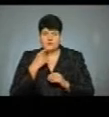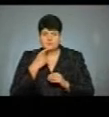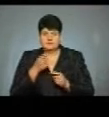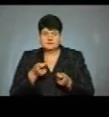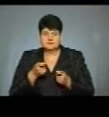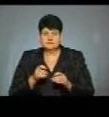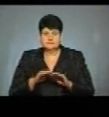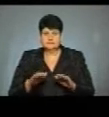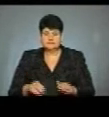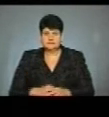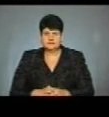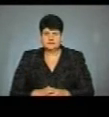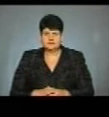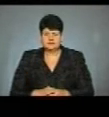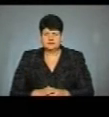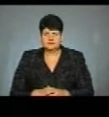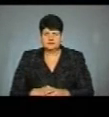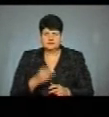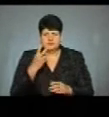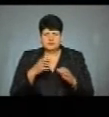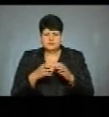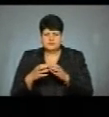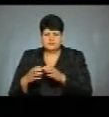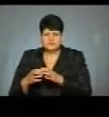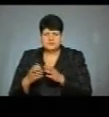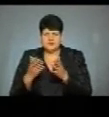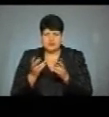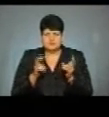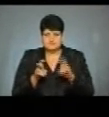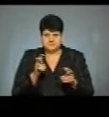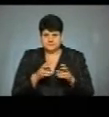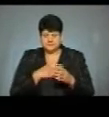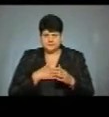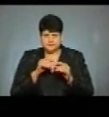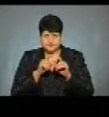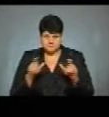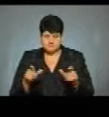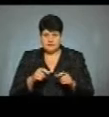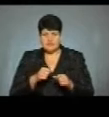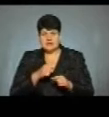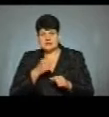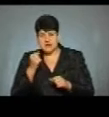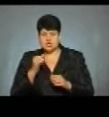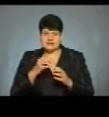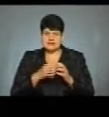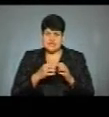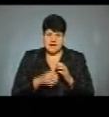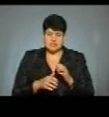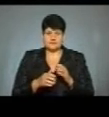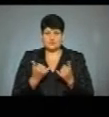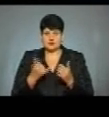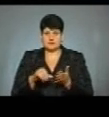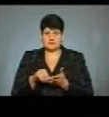завідувачка садочка Інна Лихач. З двох груп, які відвідують наш дитячий садочок «Старша та середня», сьогодні